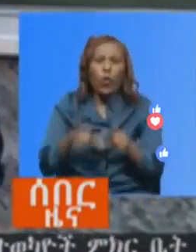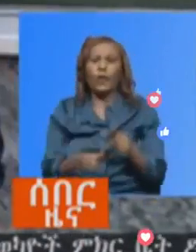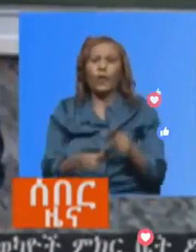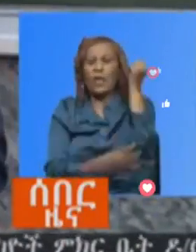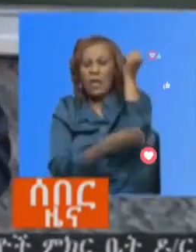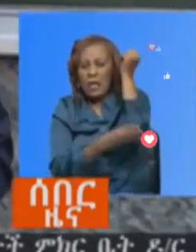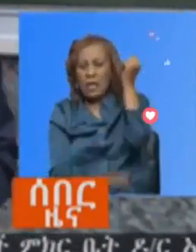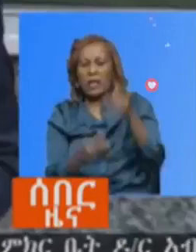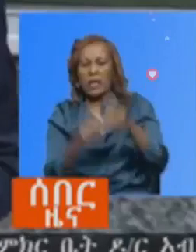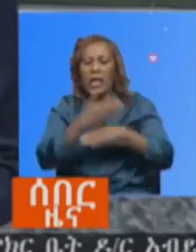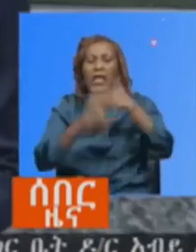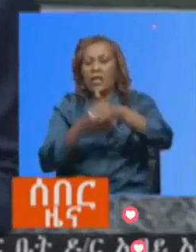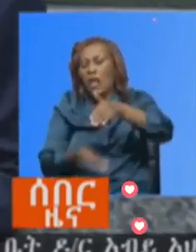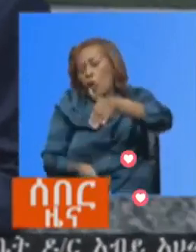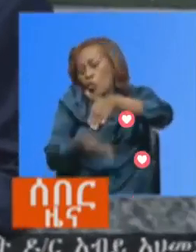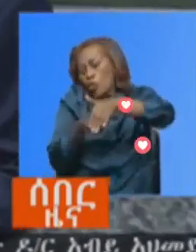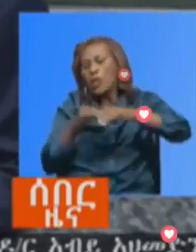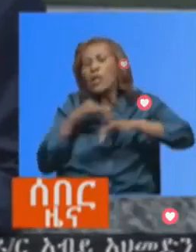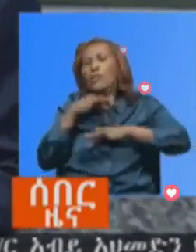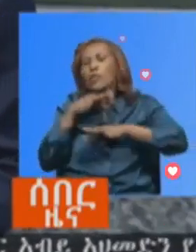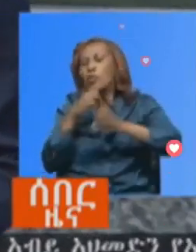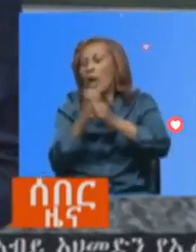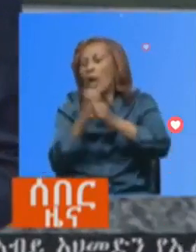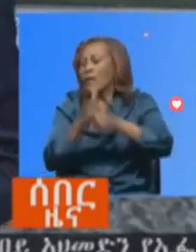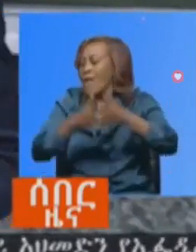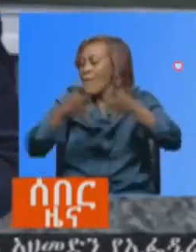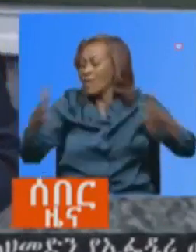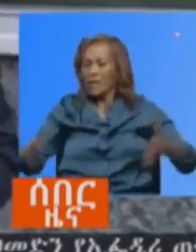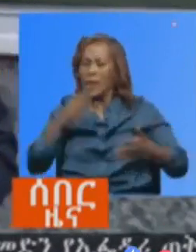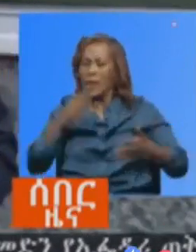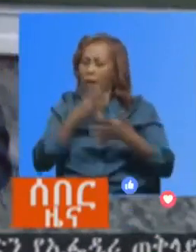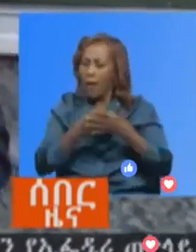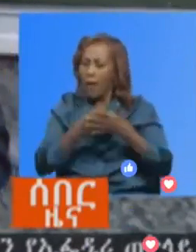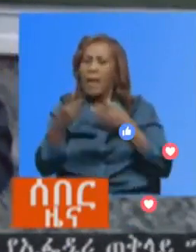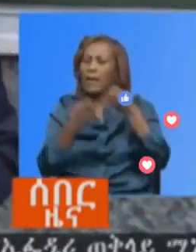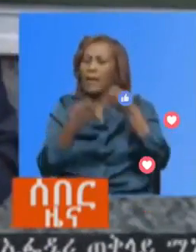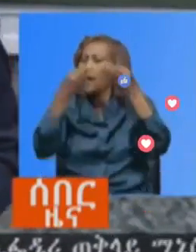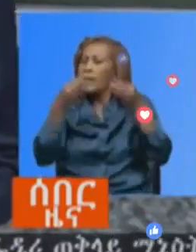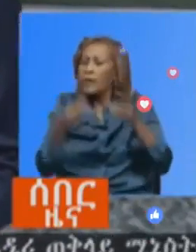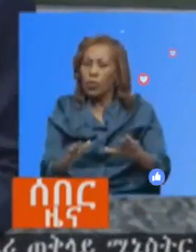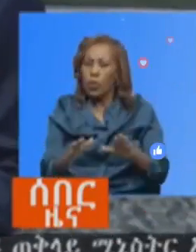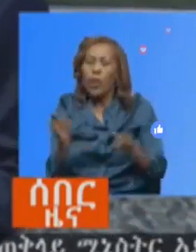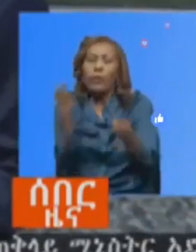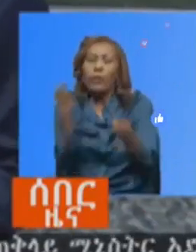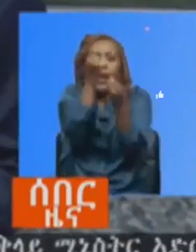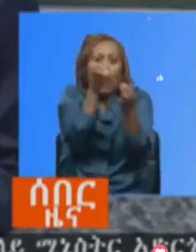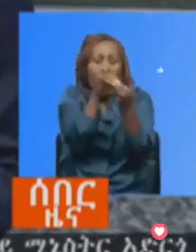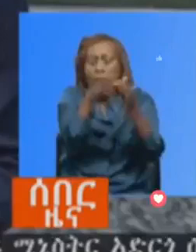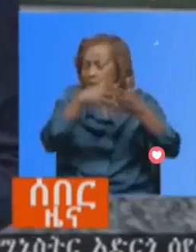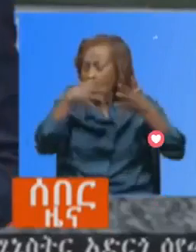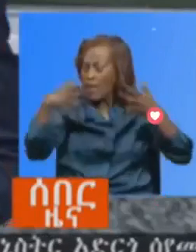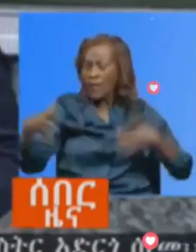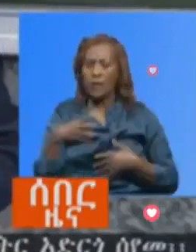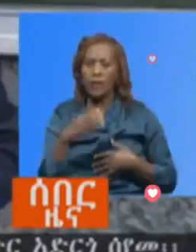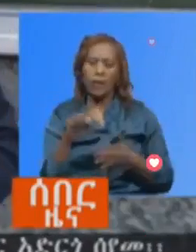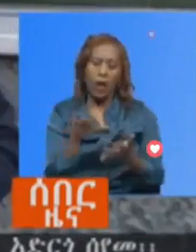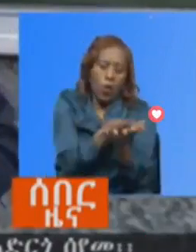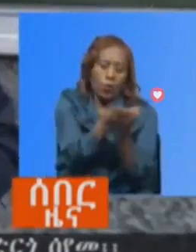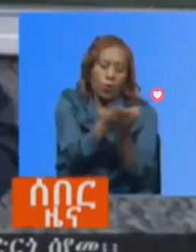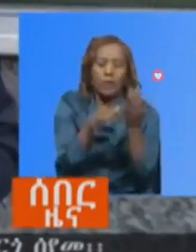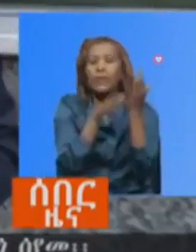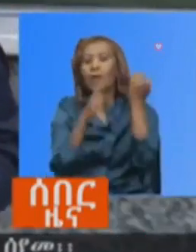የተደራጀ የሙስናና ብልሹ አሰራር መስፋፋት፣ የመልካም አስተዳደር እጦት ተደማምረው ሰፊና ውስብስብ